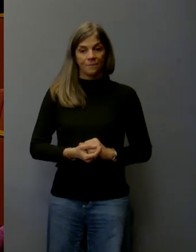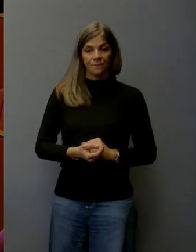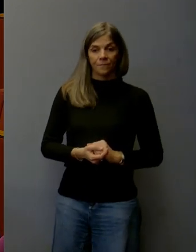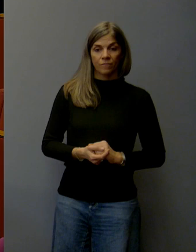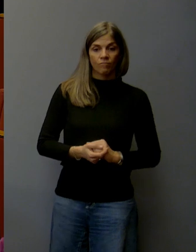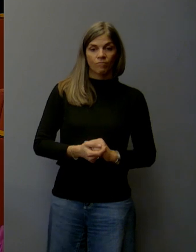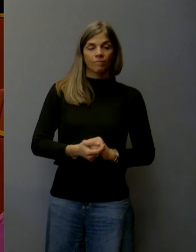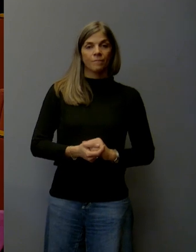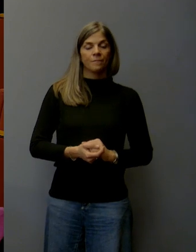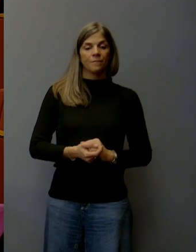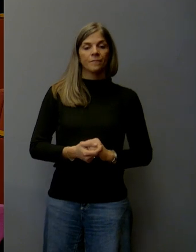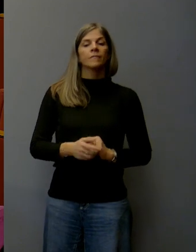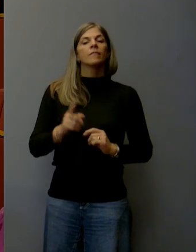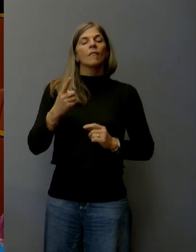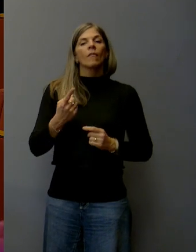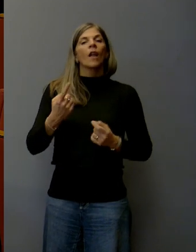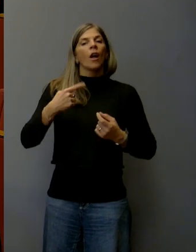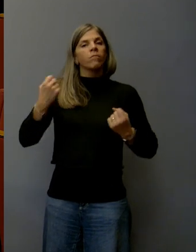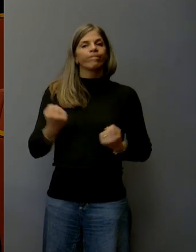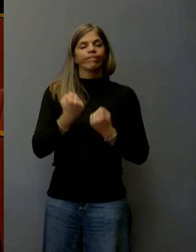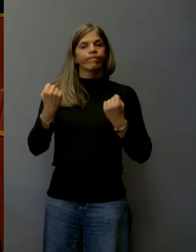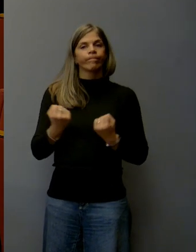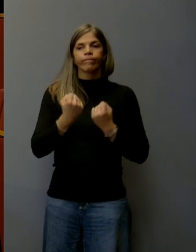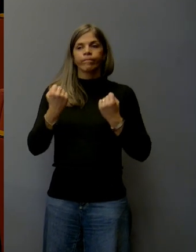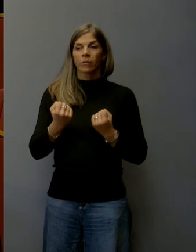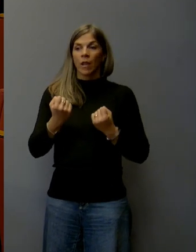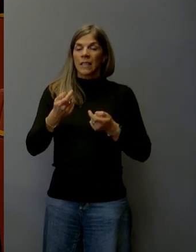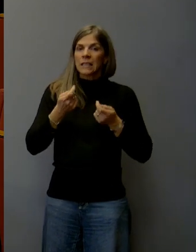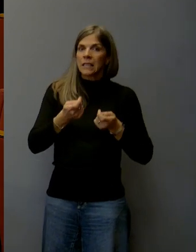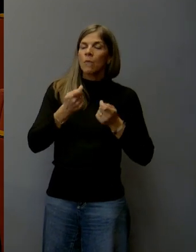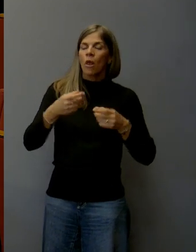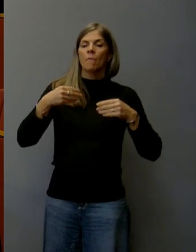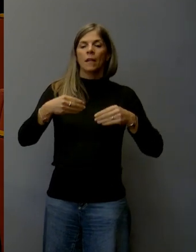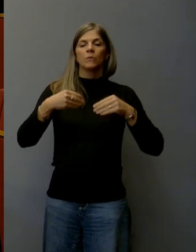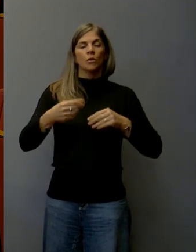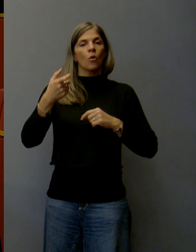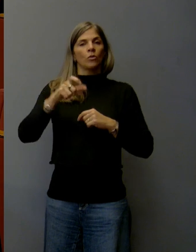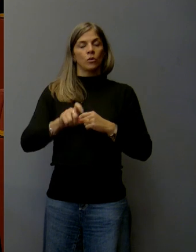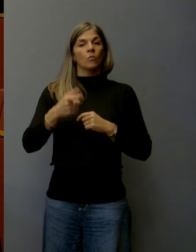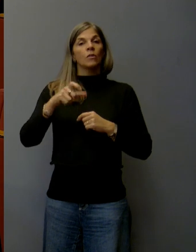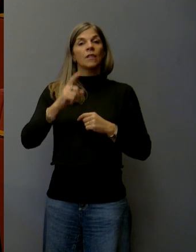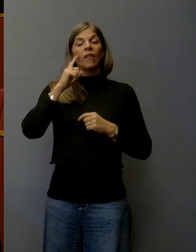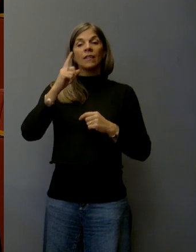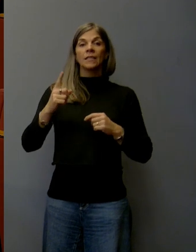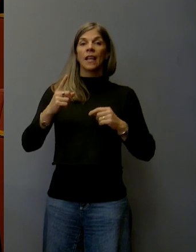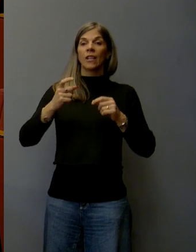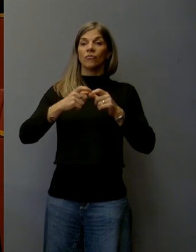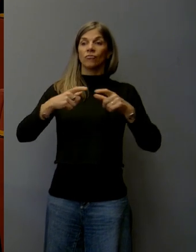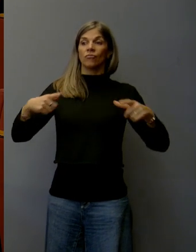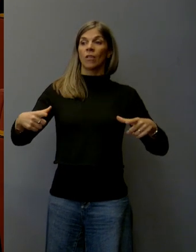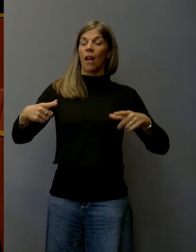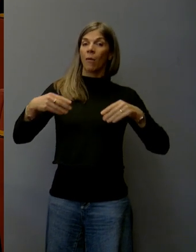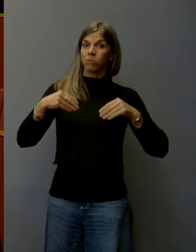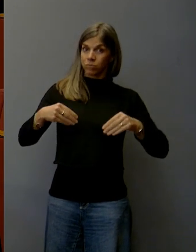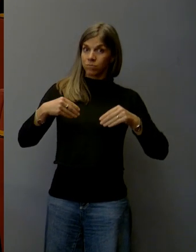perché bisogna in qualche maniera promuoverla partecipazione perché una città partecipata ed da considerarsi e